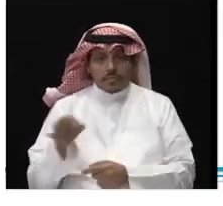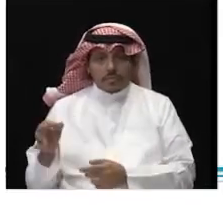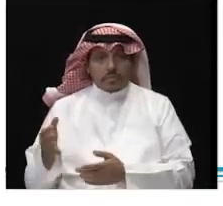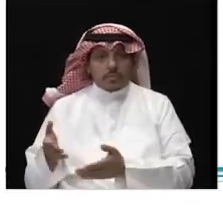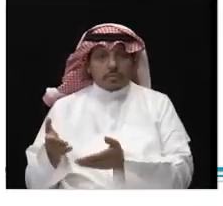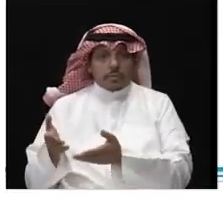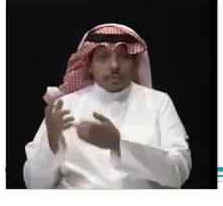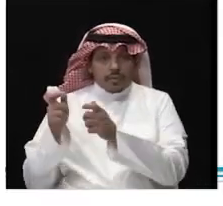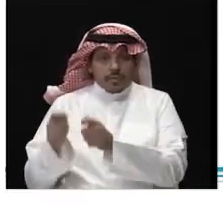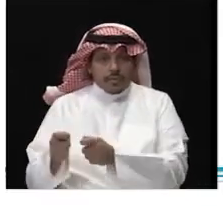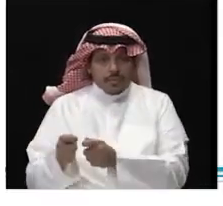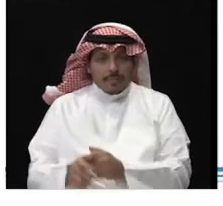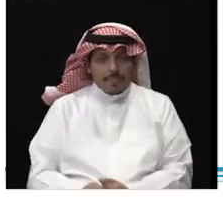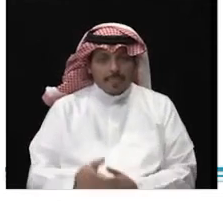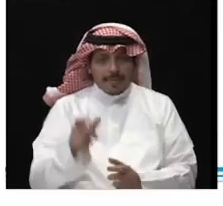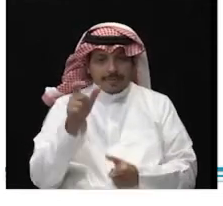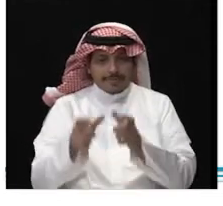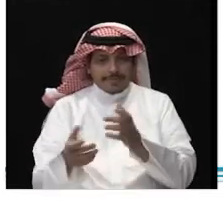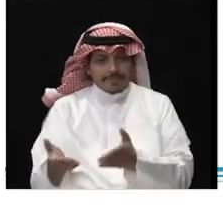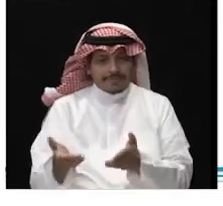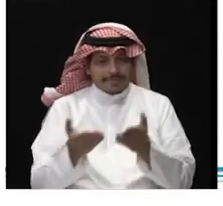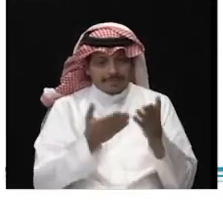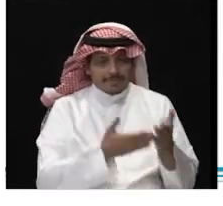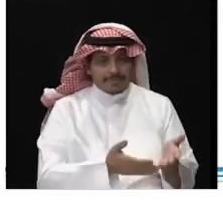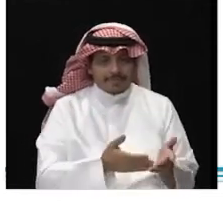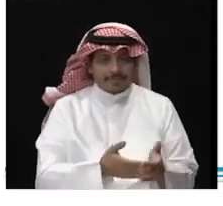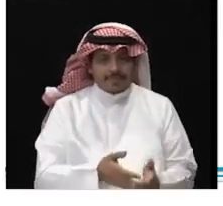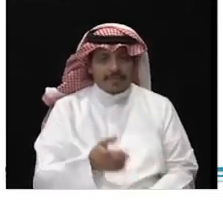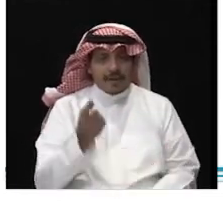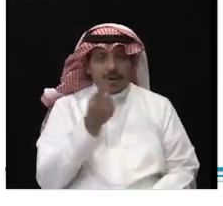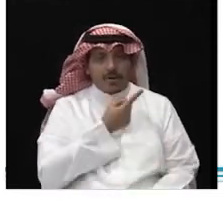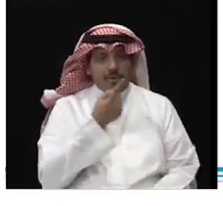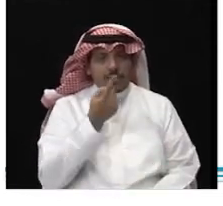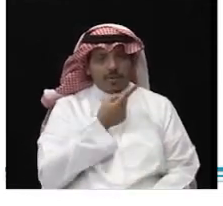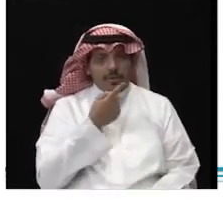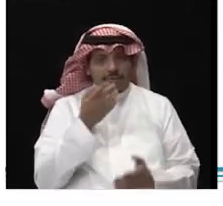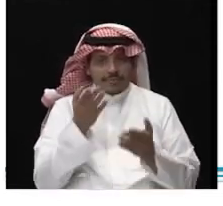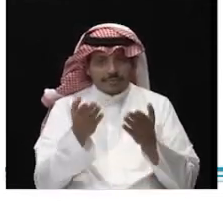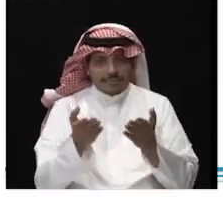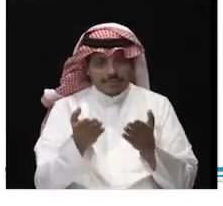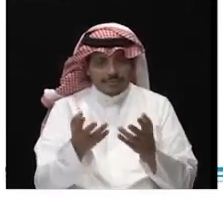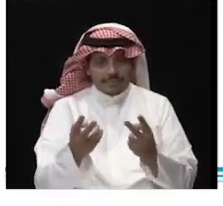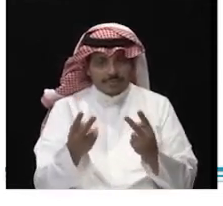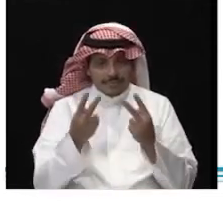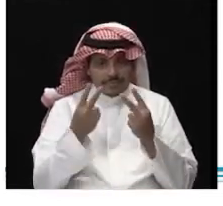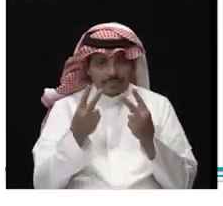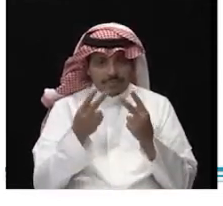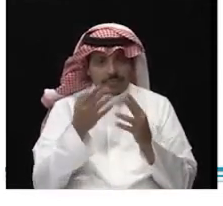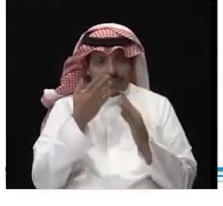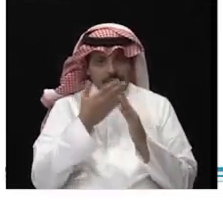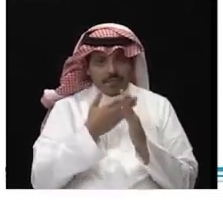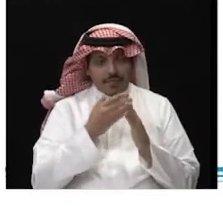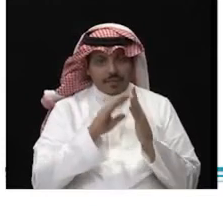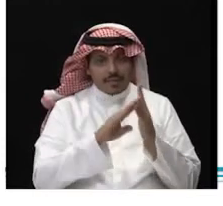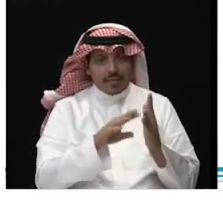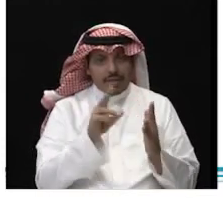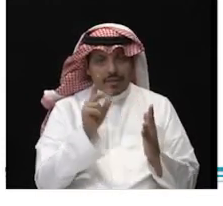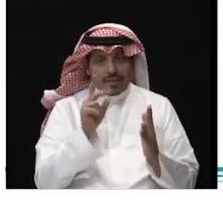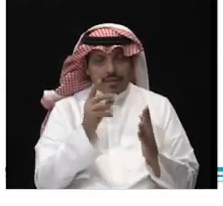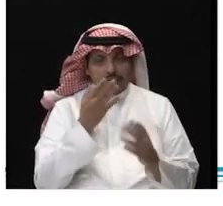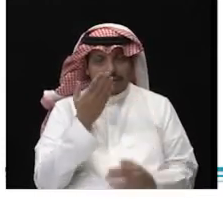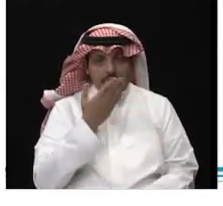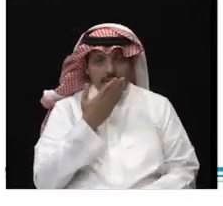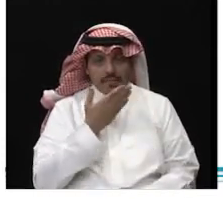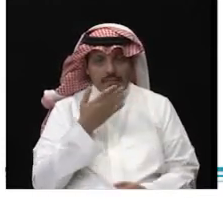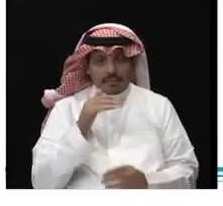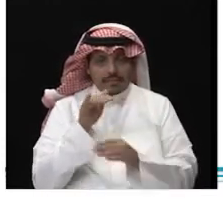وصحبه أجمعين، حياكم الله إلى درس جديد للصف الأول الابتدائي، الفصل الدراسي الثاني، المادة